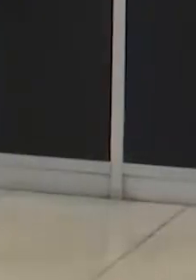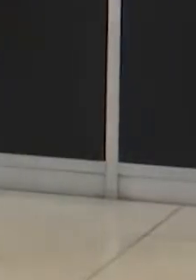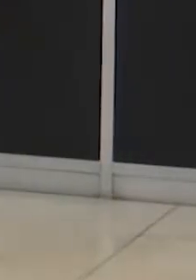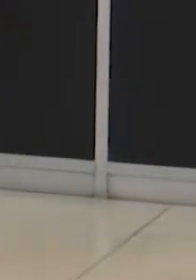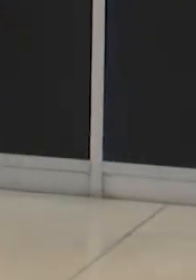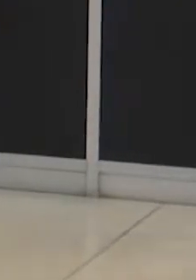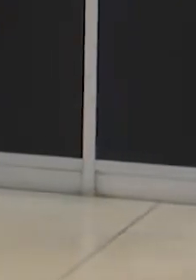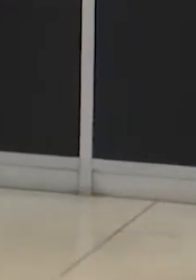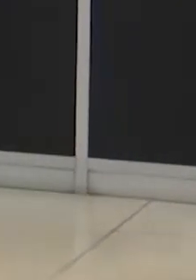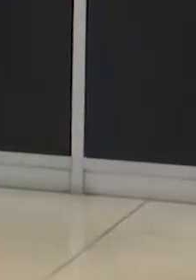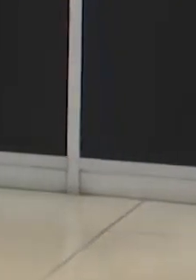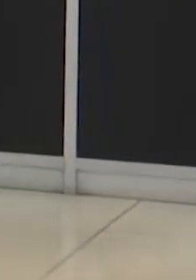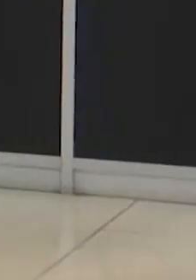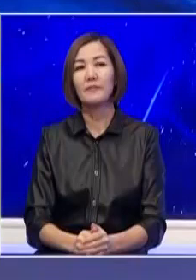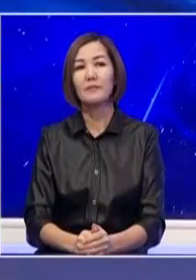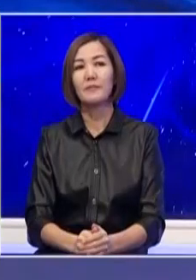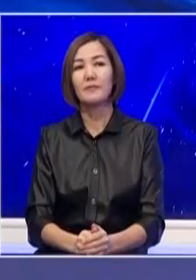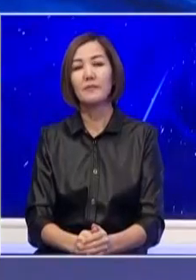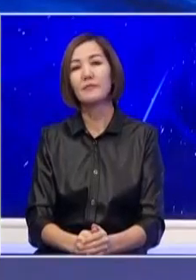арнасы, Алматы облысынан.